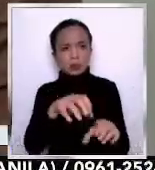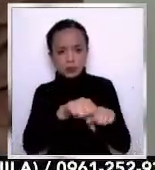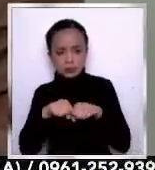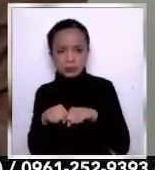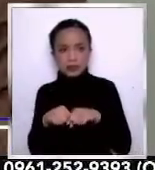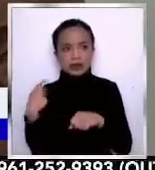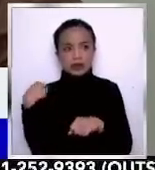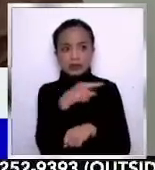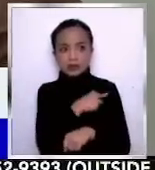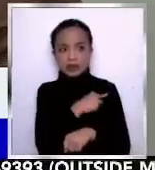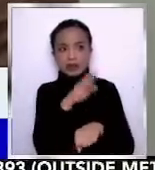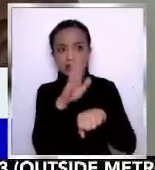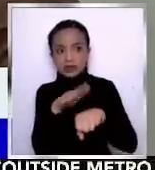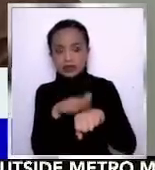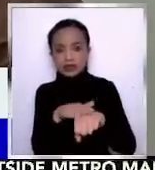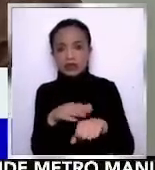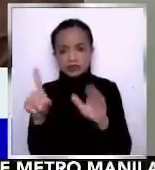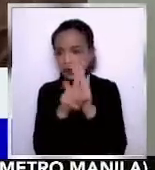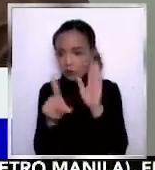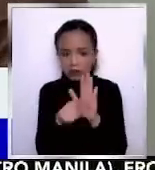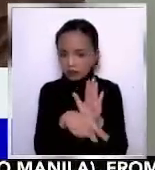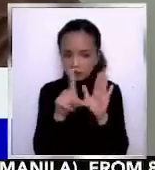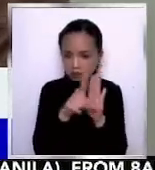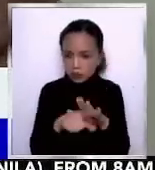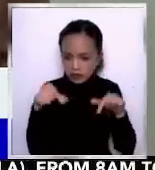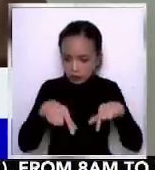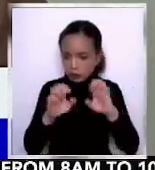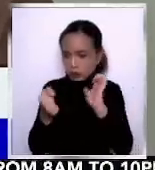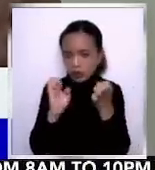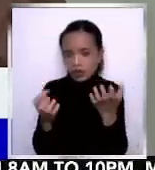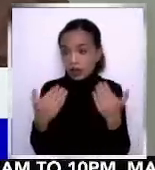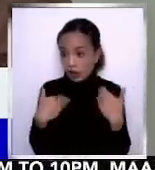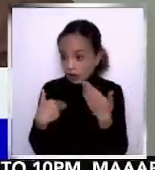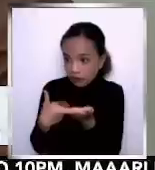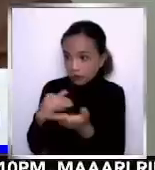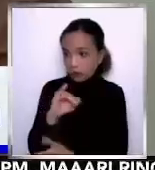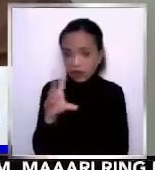sila. Nabawal po kayo rito, ganito. O, meron po ba kayong ID?